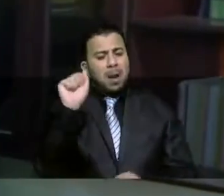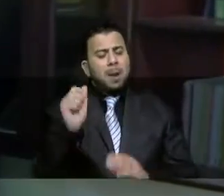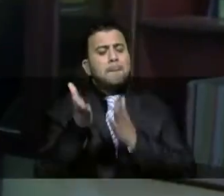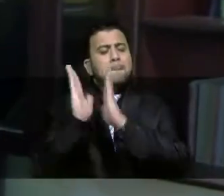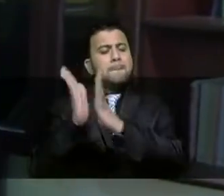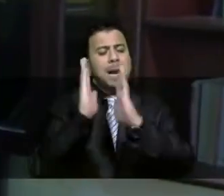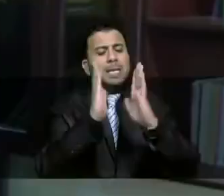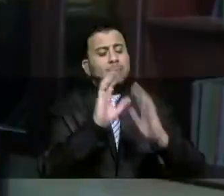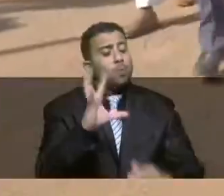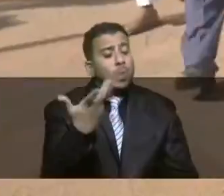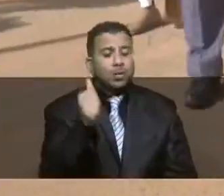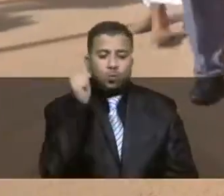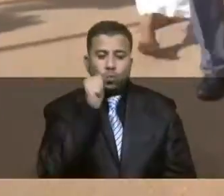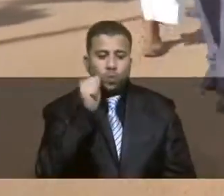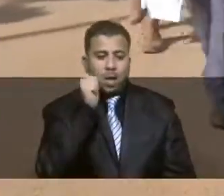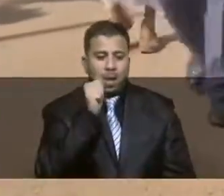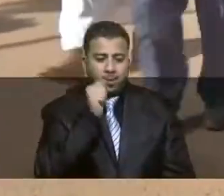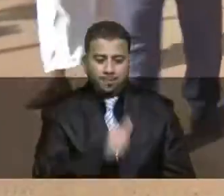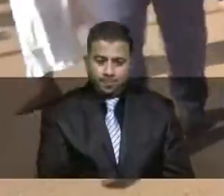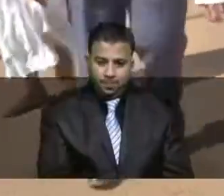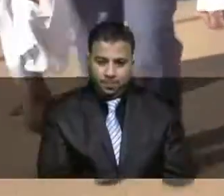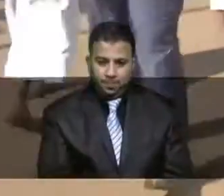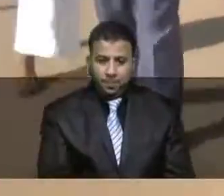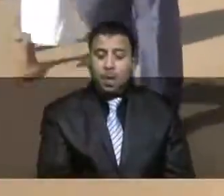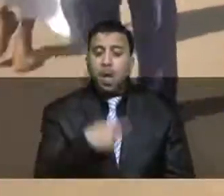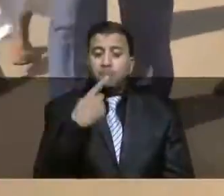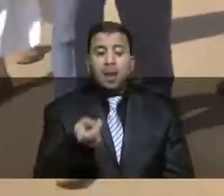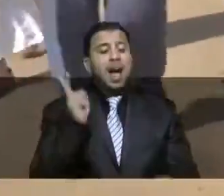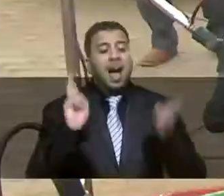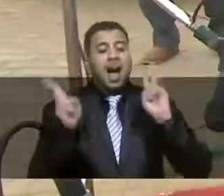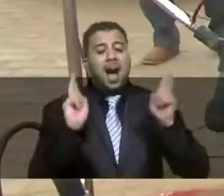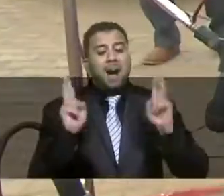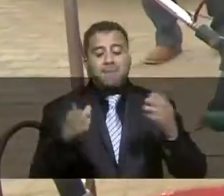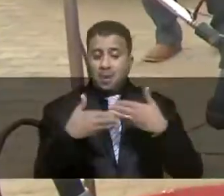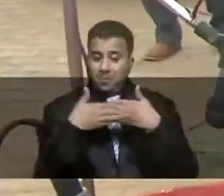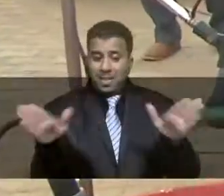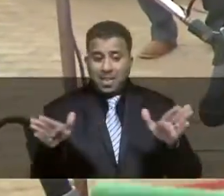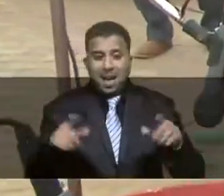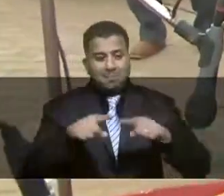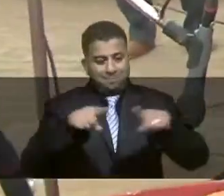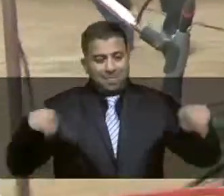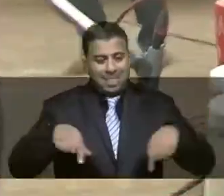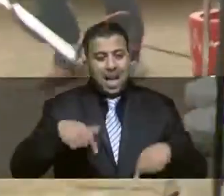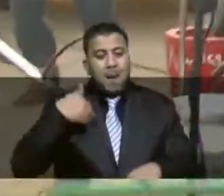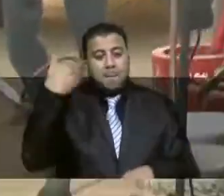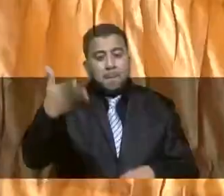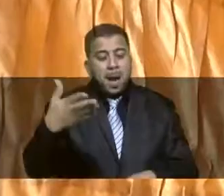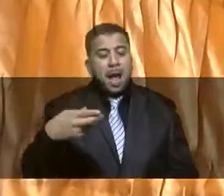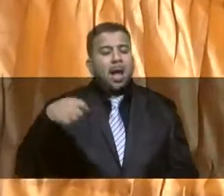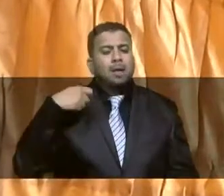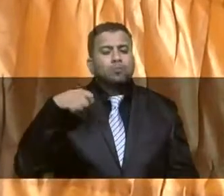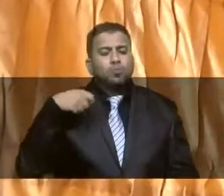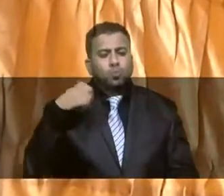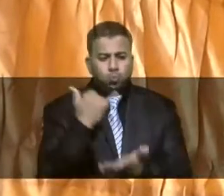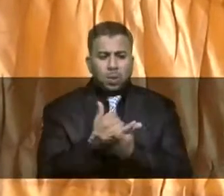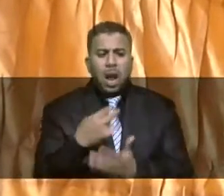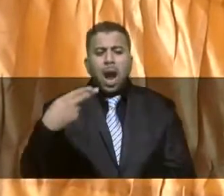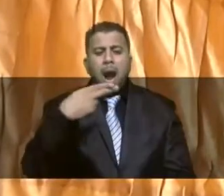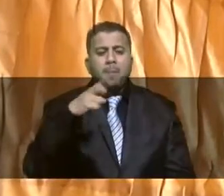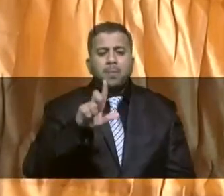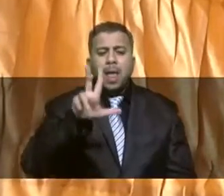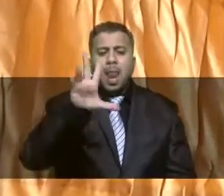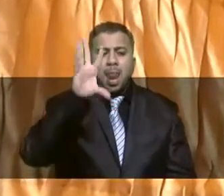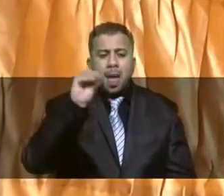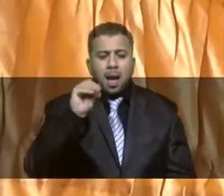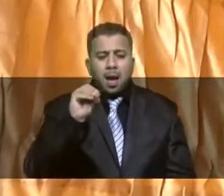جامعة الخرطوم. وفي حفل الافتتاح الذي أقيم في الساحة، ألقى سعادة عبد الله العويس كلمة أكد فيها